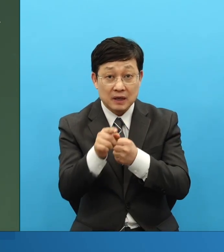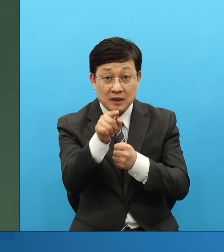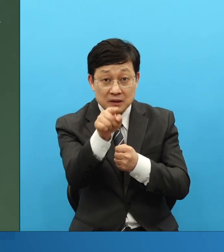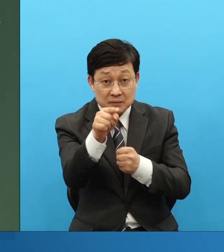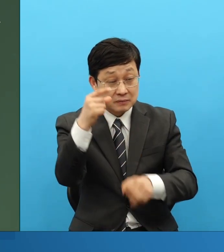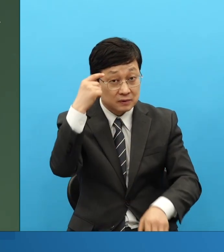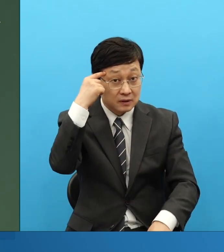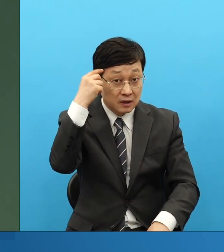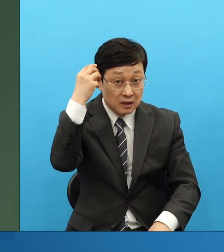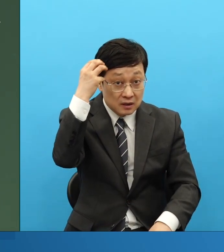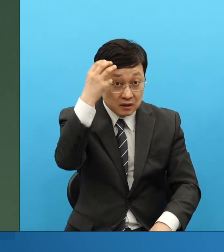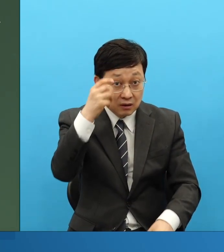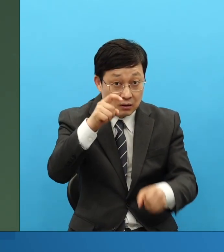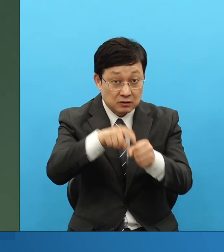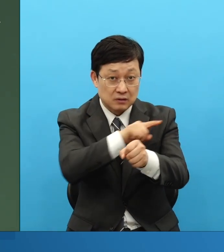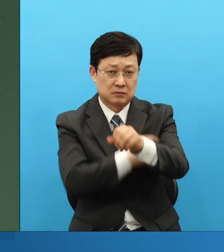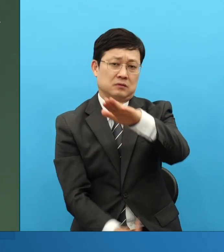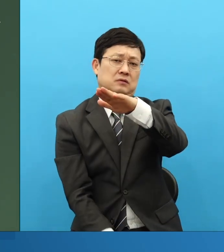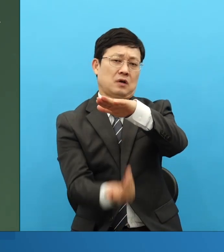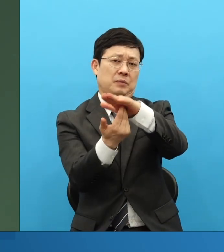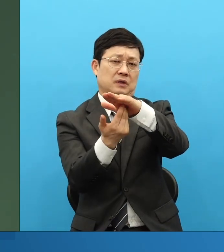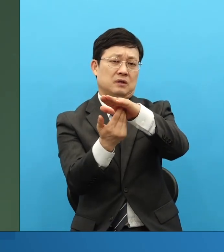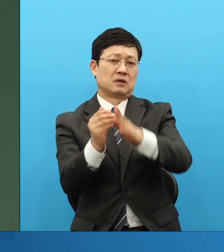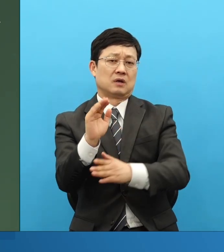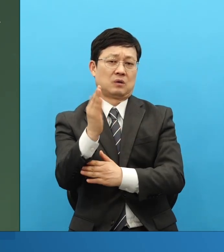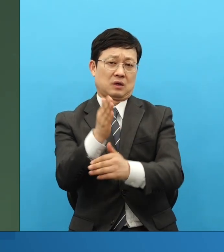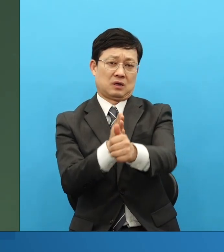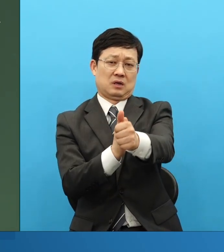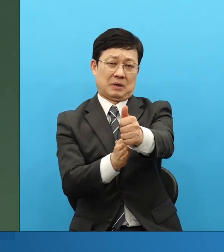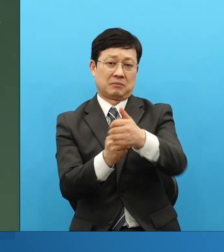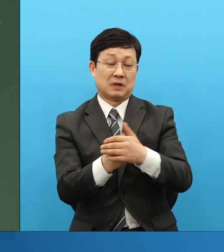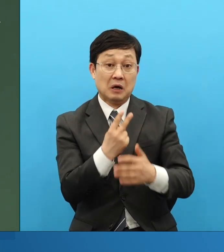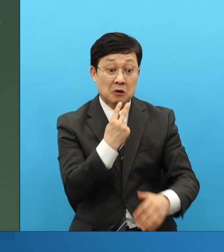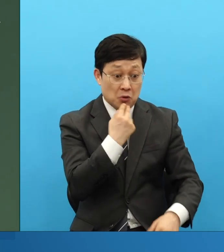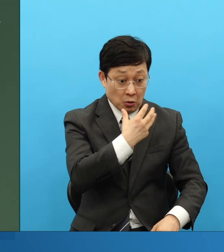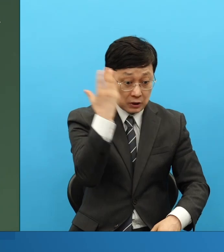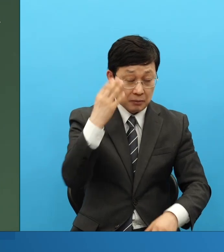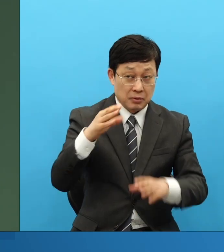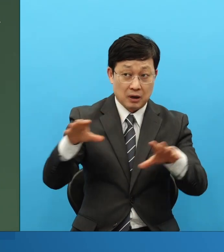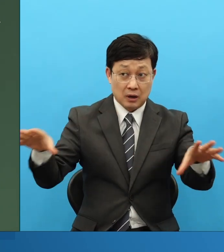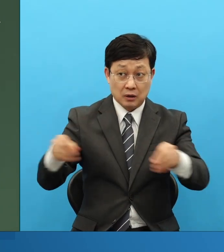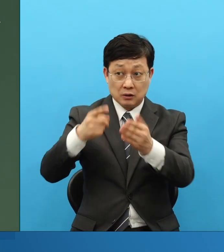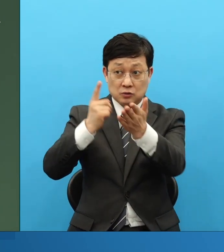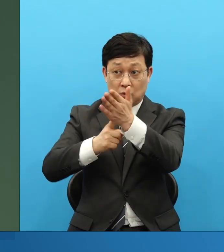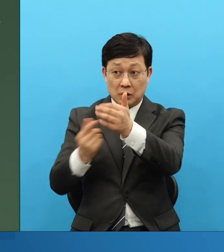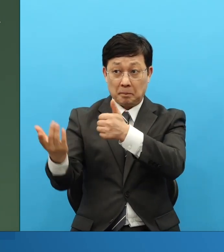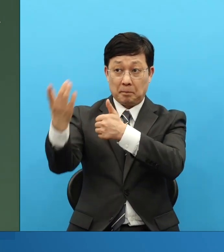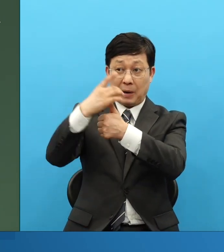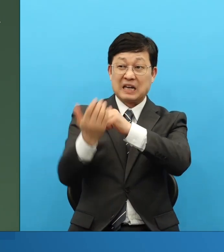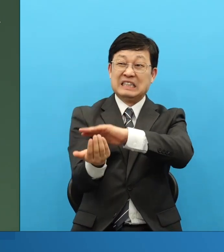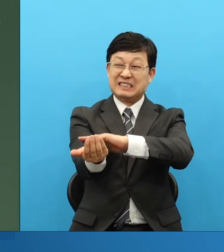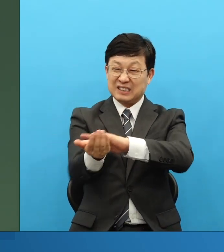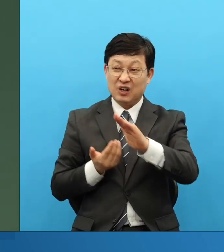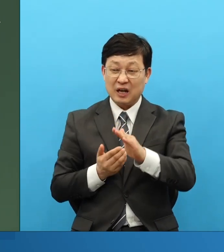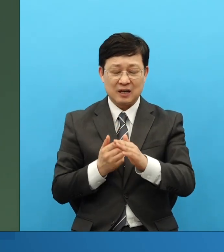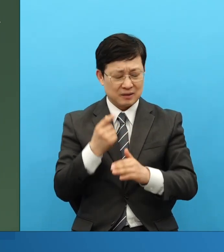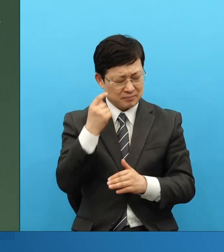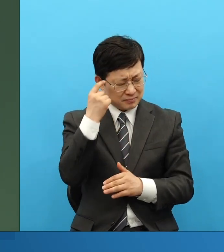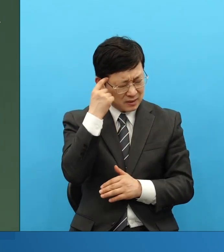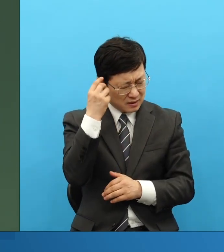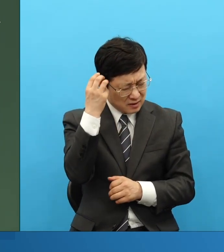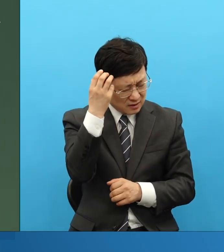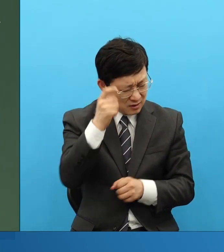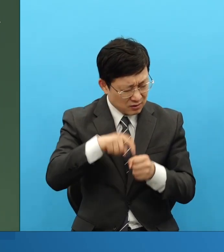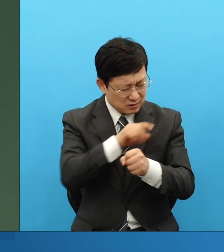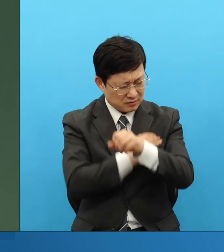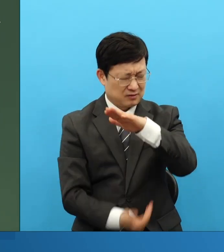요셉이 총리 되기 전에 영적 서밋이 먼저 됐어요. Before Joseph became the governor, he became the spiritual summit first. 아시겠죠? Do you understand? 다윗이